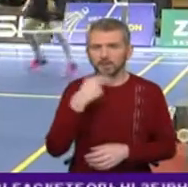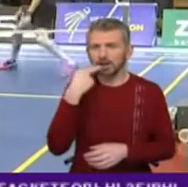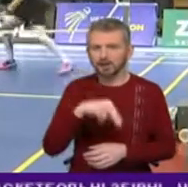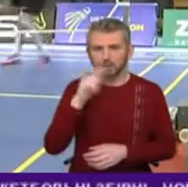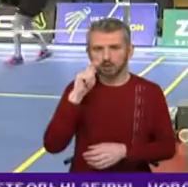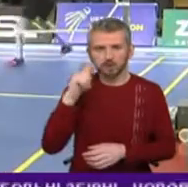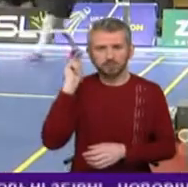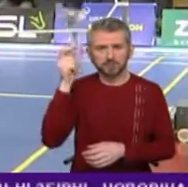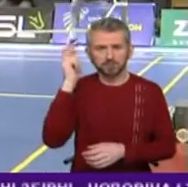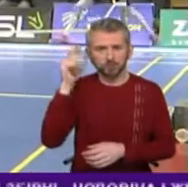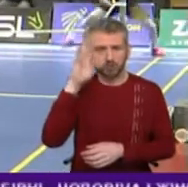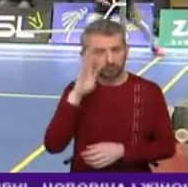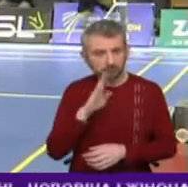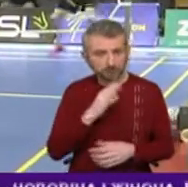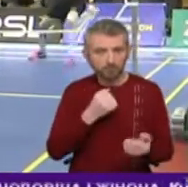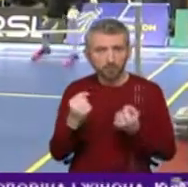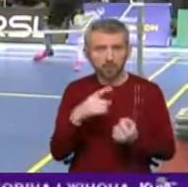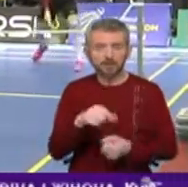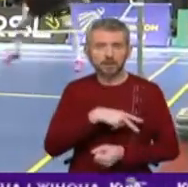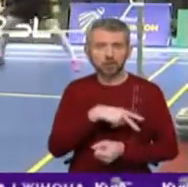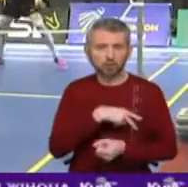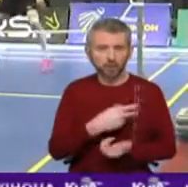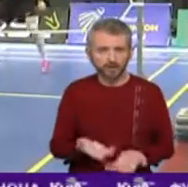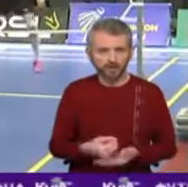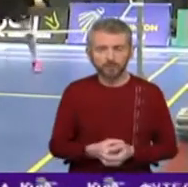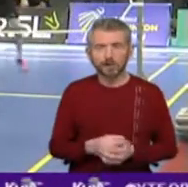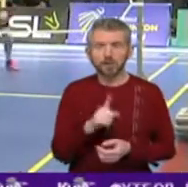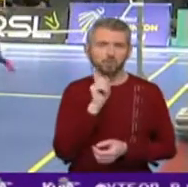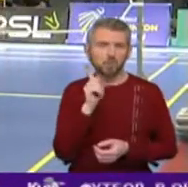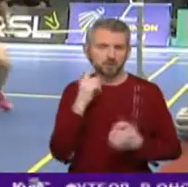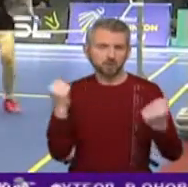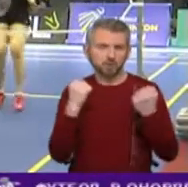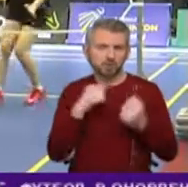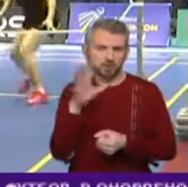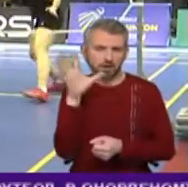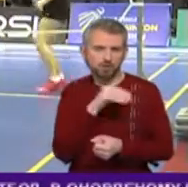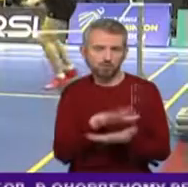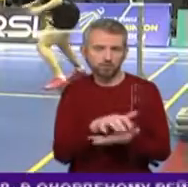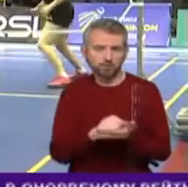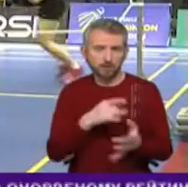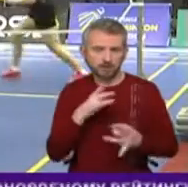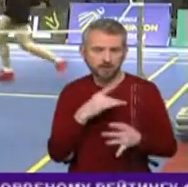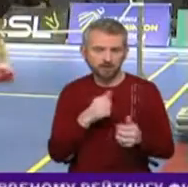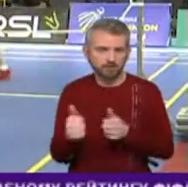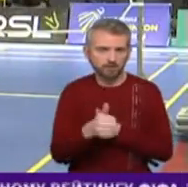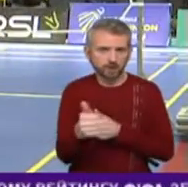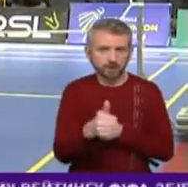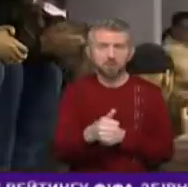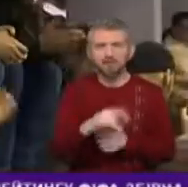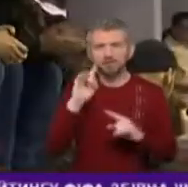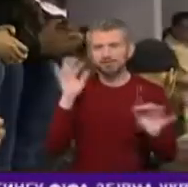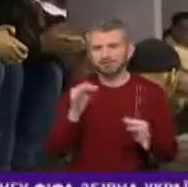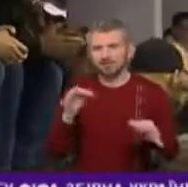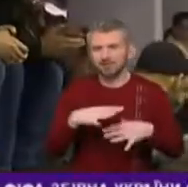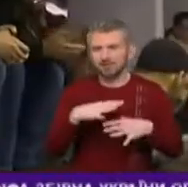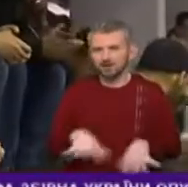вітчизняні бадмінтоністи боролися за нагороди змагань. І хоча молодим спортсменам вдалося попсувати нерви фаворитам, сенсацій не